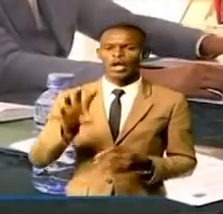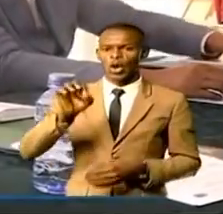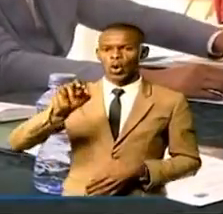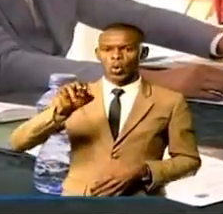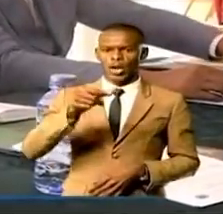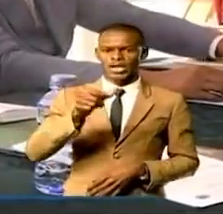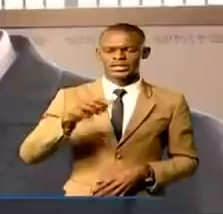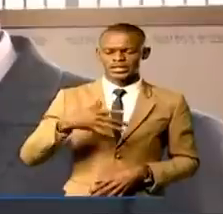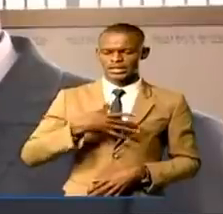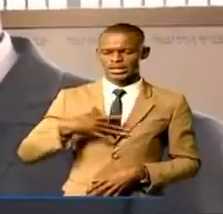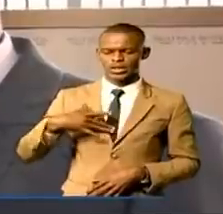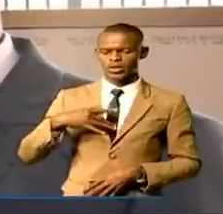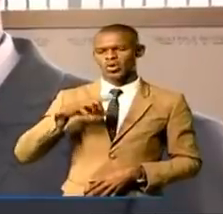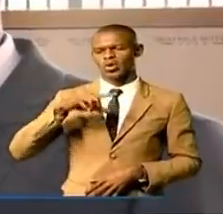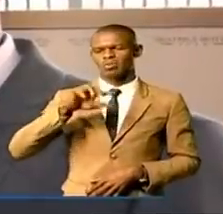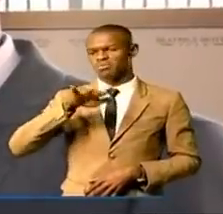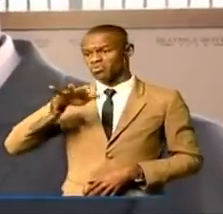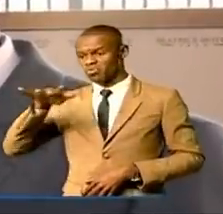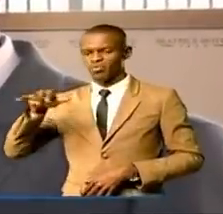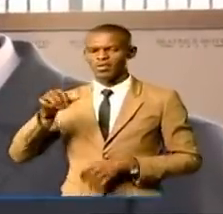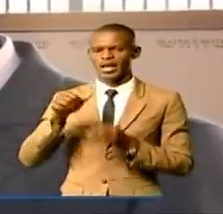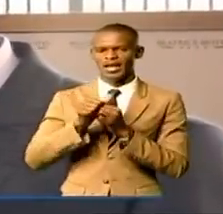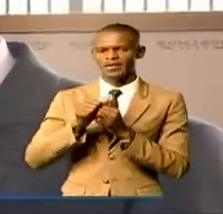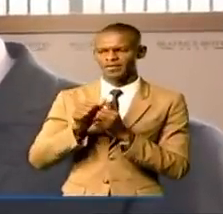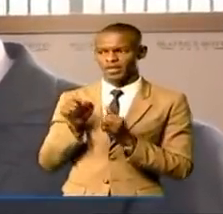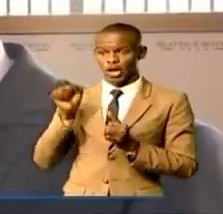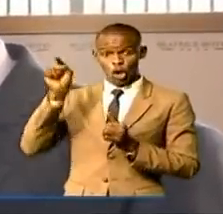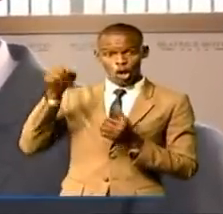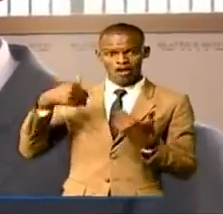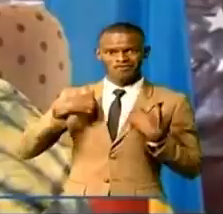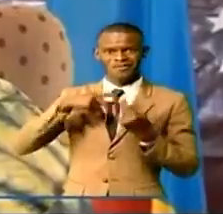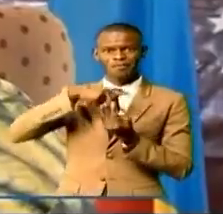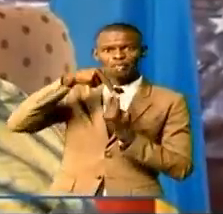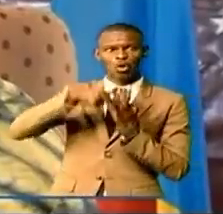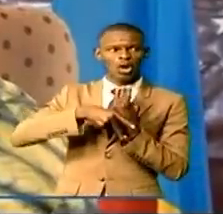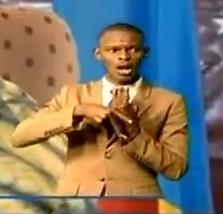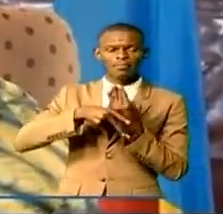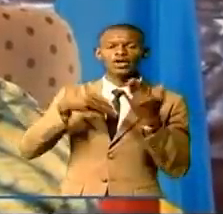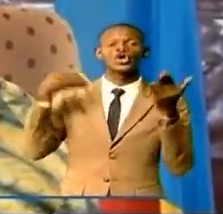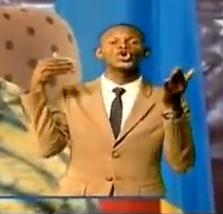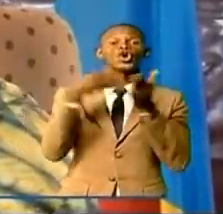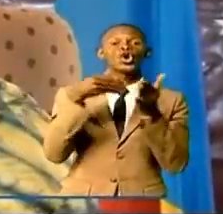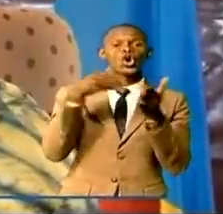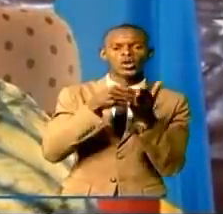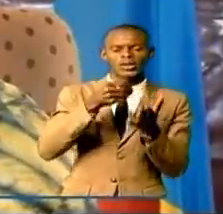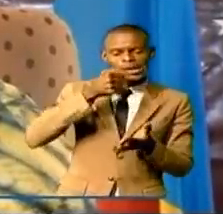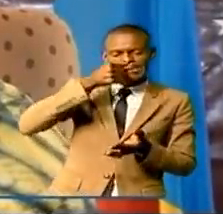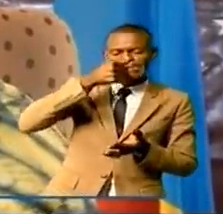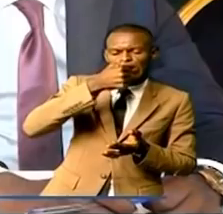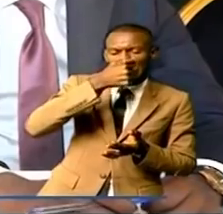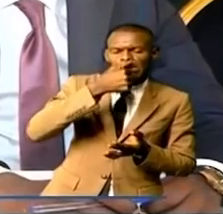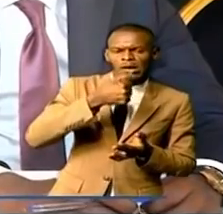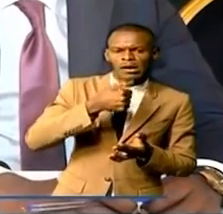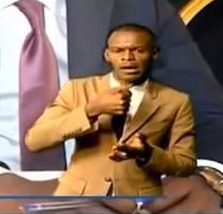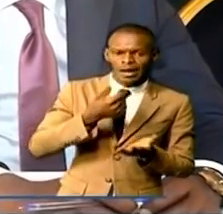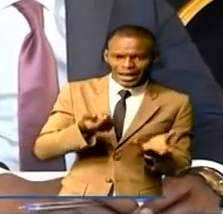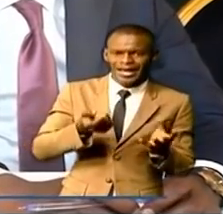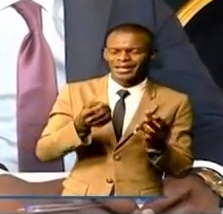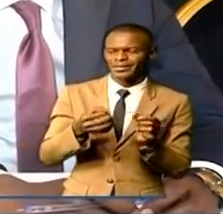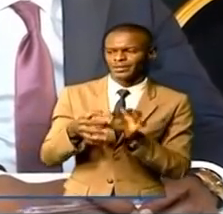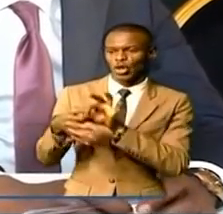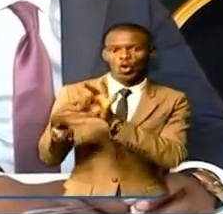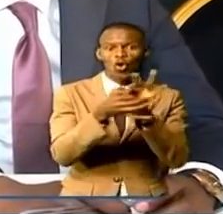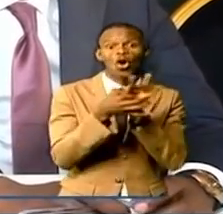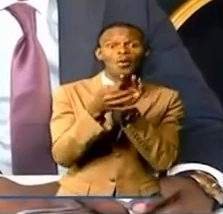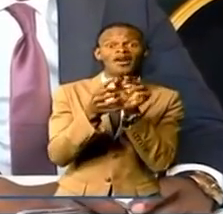de lutte contre le toxicomanie et les substances toxiques, en collaboration avec le ministère de la Santé, ont fait de l'inclusion